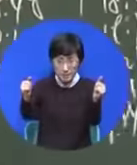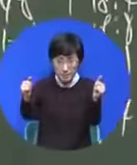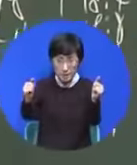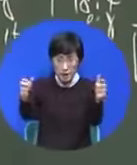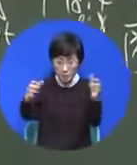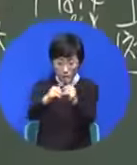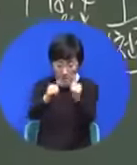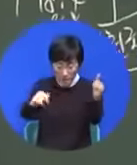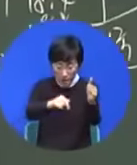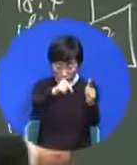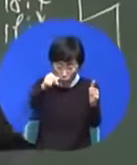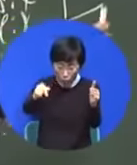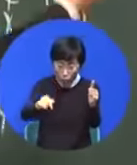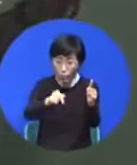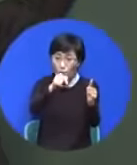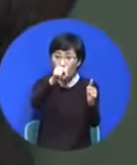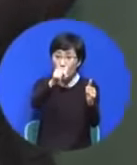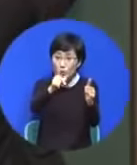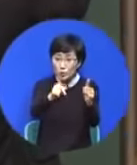사도